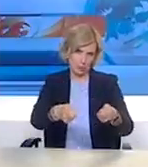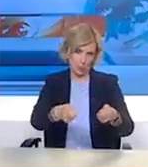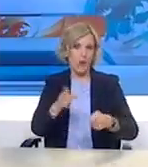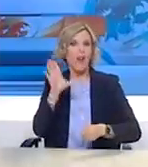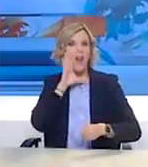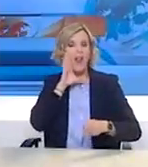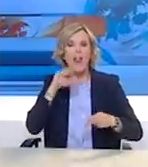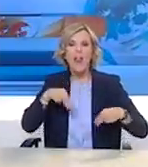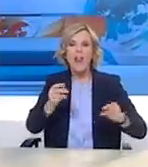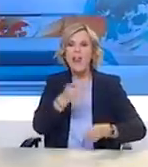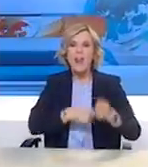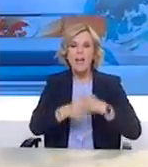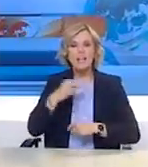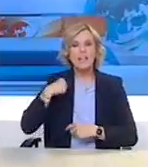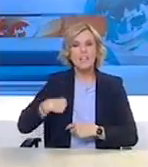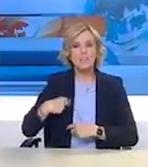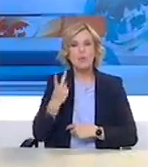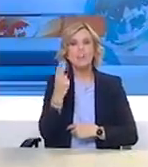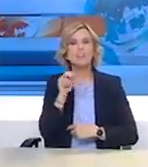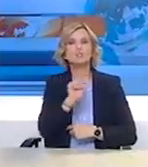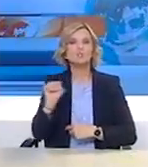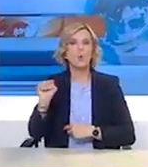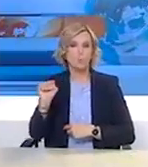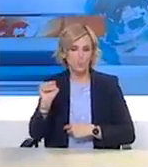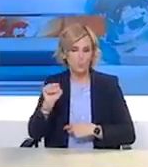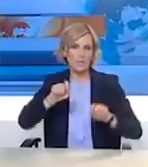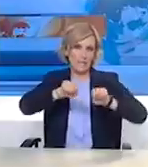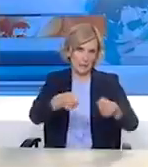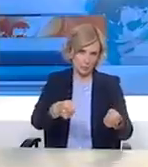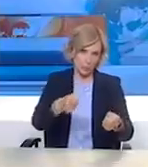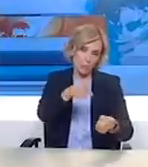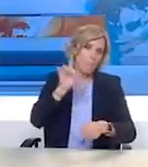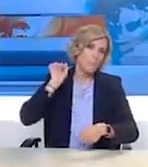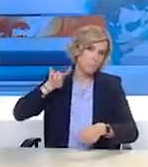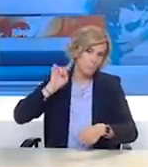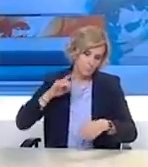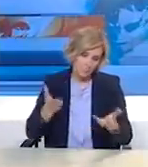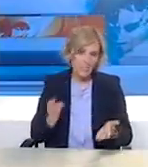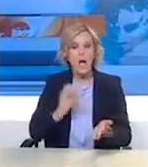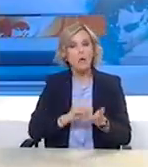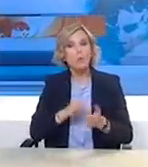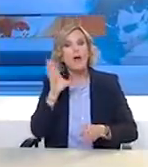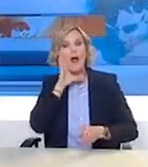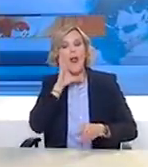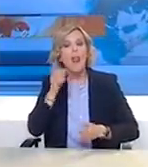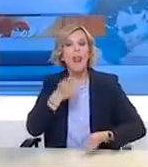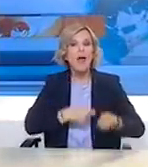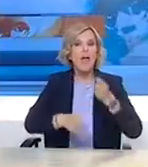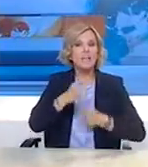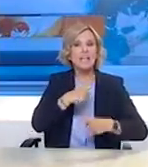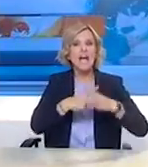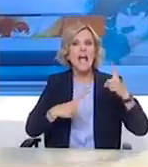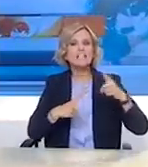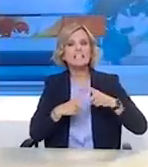Κοινότητας Παραλίας Διστόμου του Δήμου Διστόμου Αράχοβας Αντίκυρας. Και επίσης η λαϊκή αγορά στο Χατζικυριάκιο